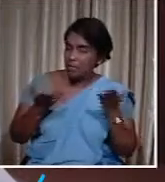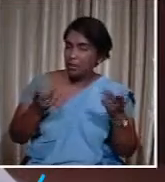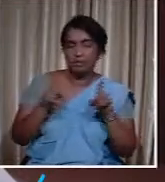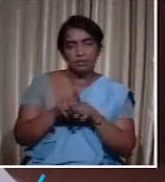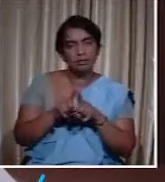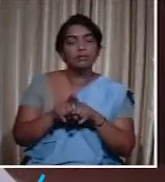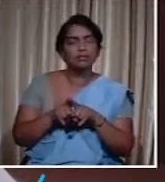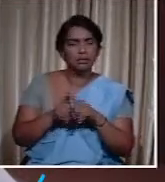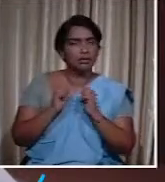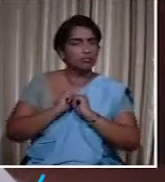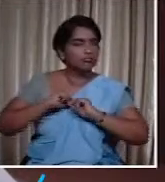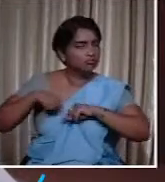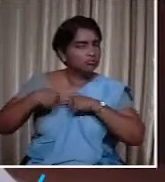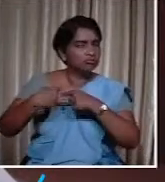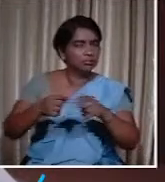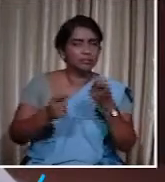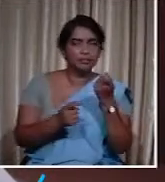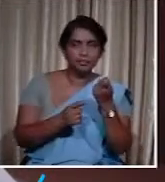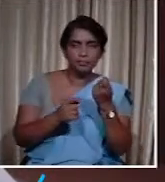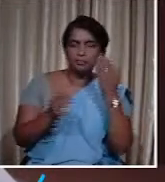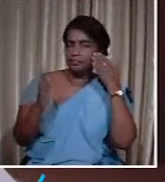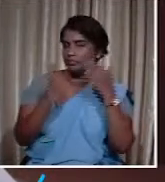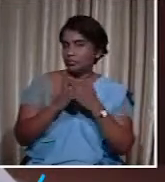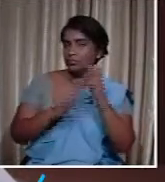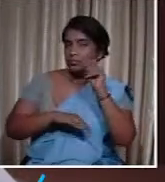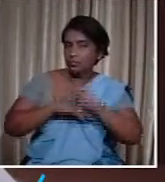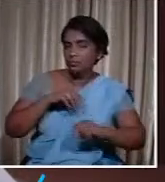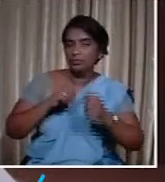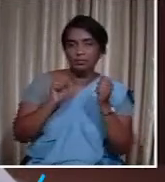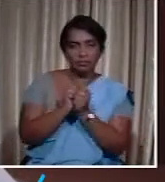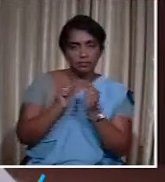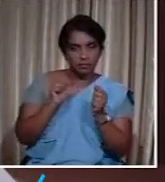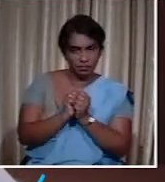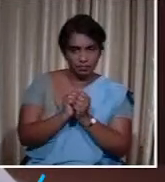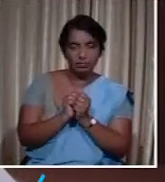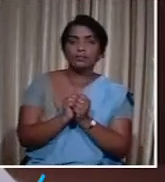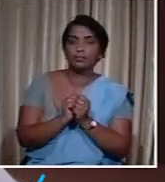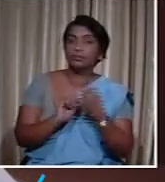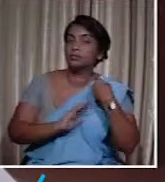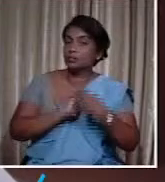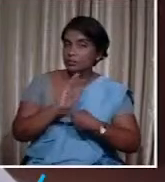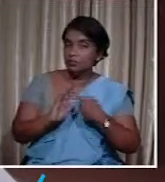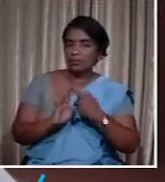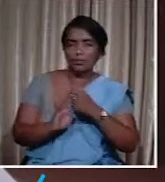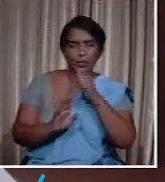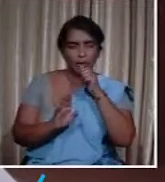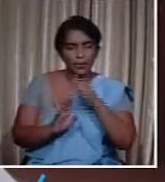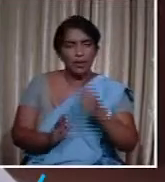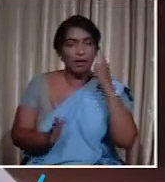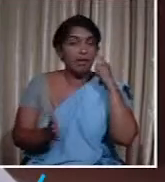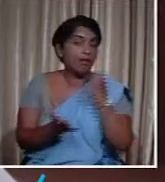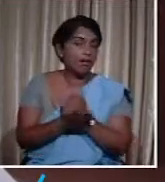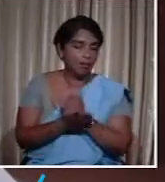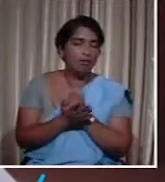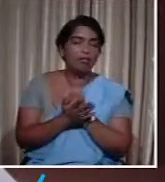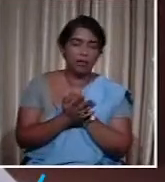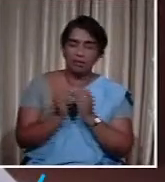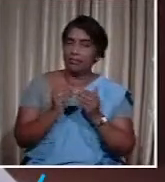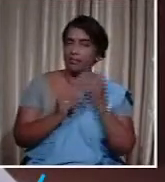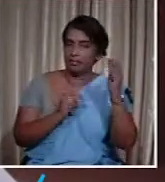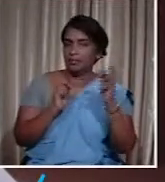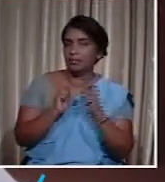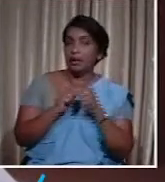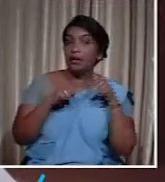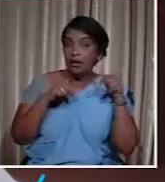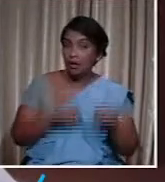मे अनुगमने करमें आर्थिक संवर्धन उपाय मार्गे अपे रट इताम असीर तनकट हेलन भव